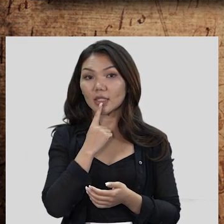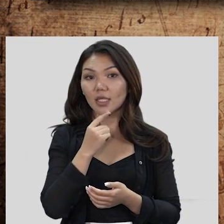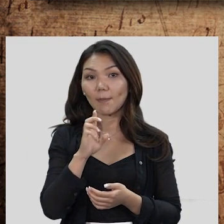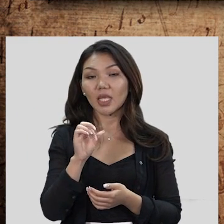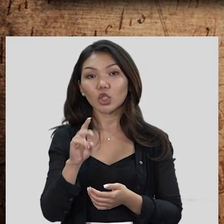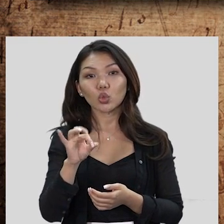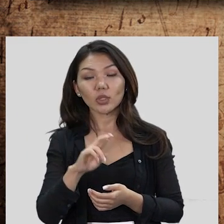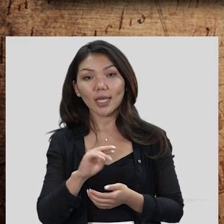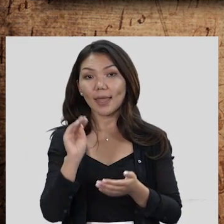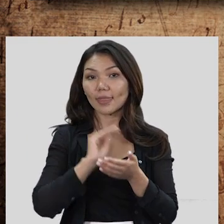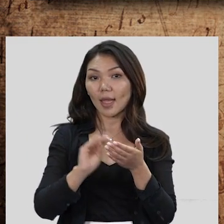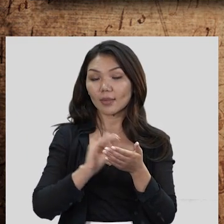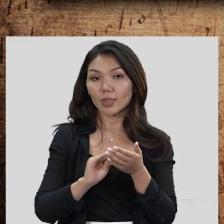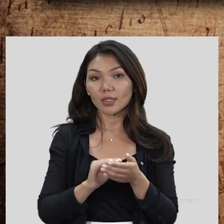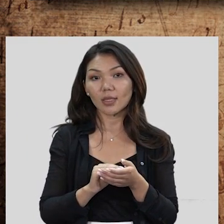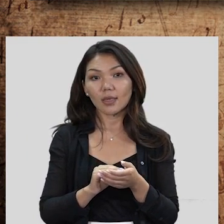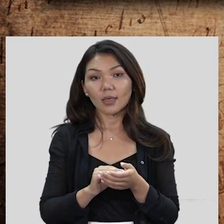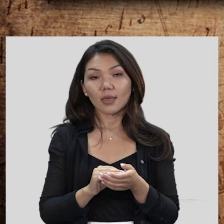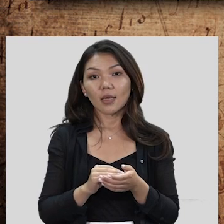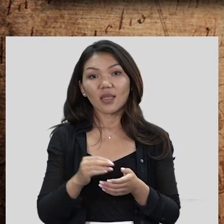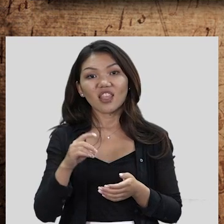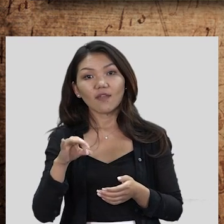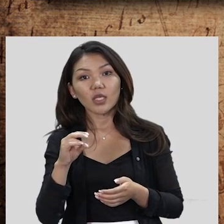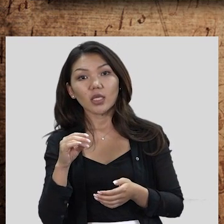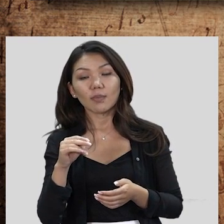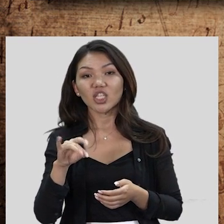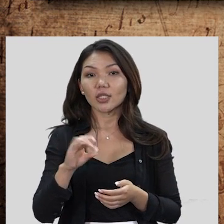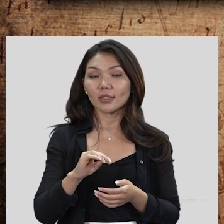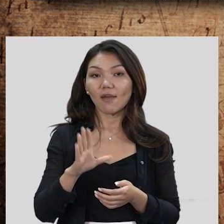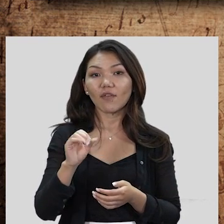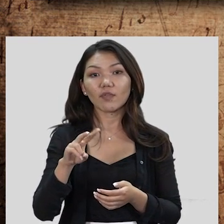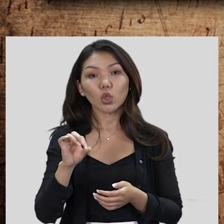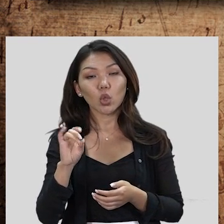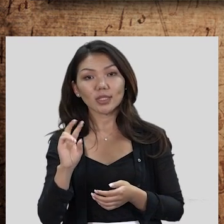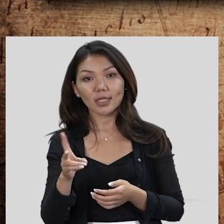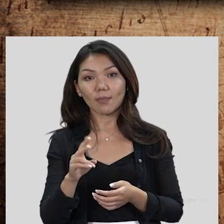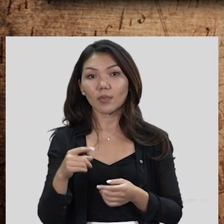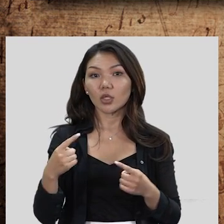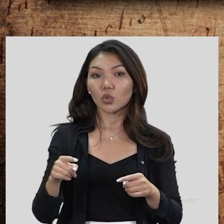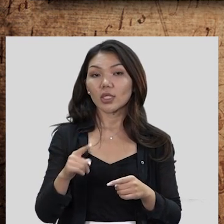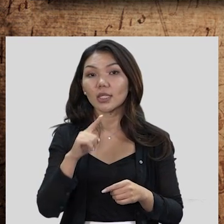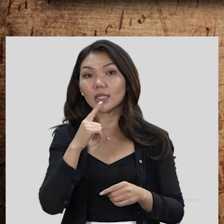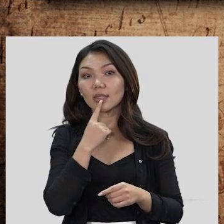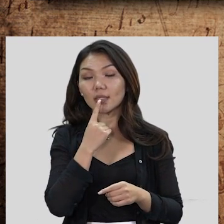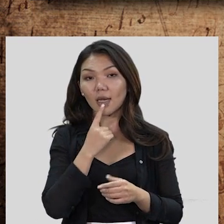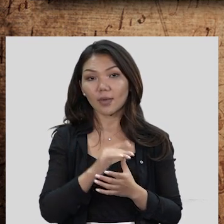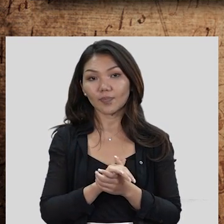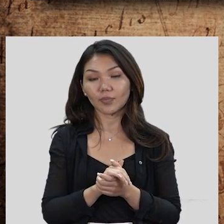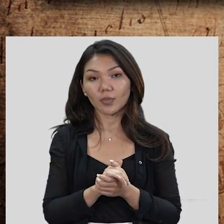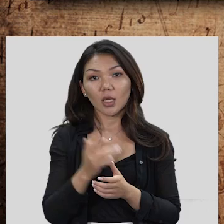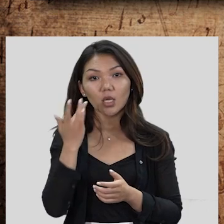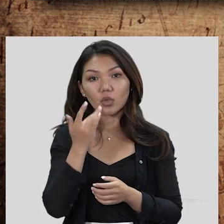на языках древнеперсидском вавилонском и elance.com тора была высечена на высокой скале by his тун близ города